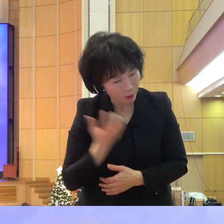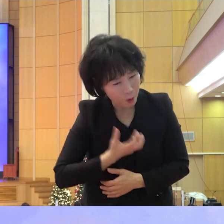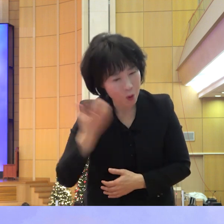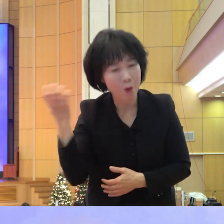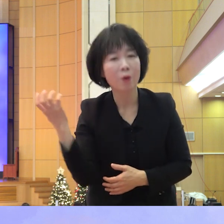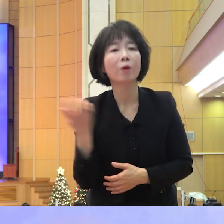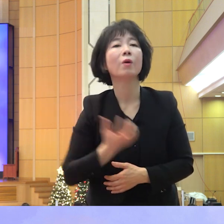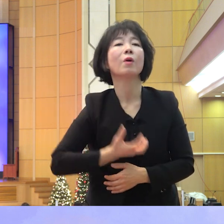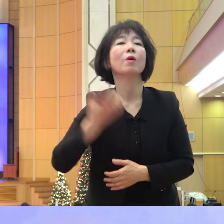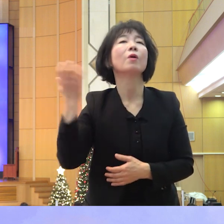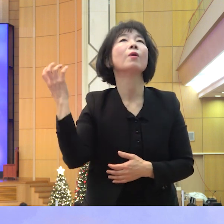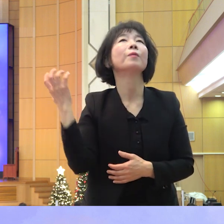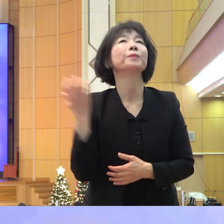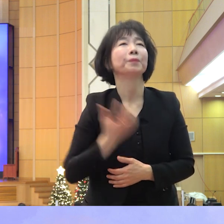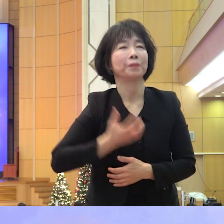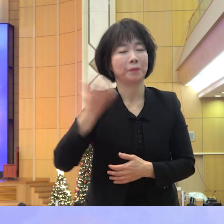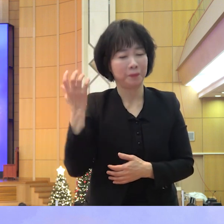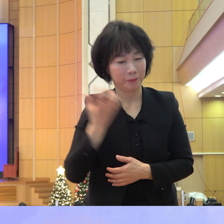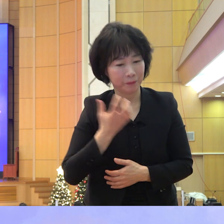아파요